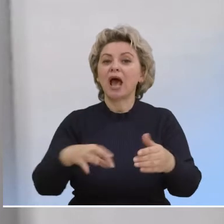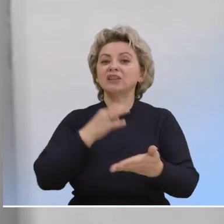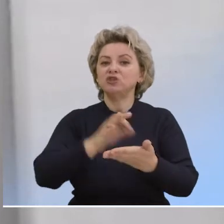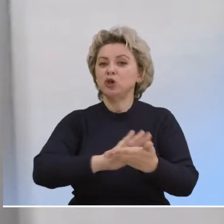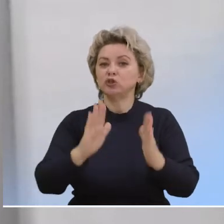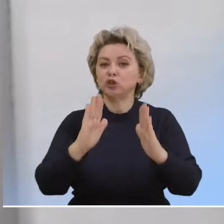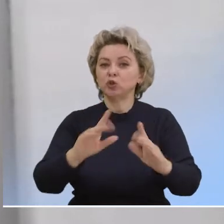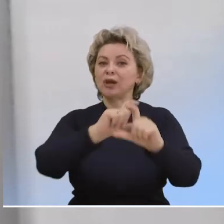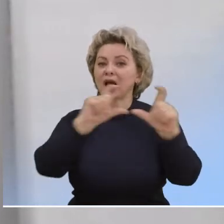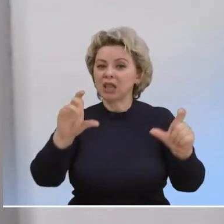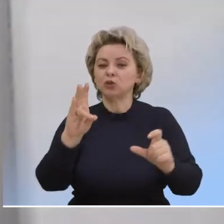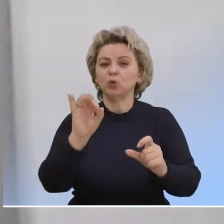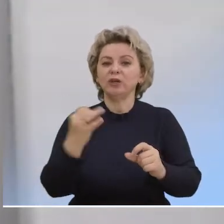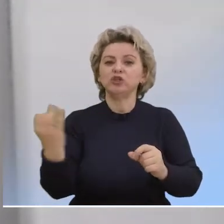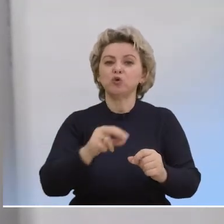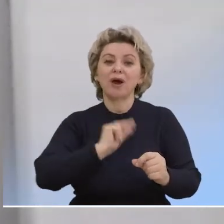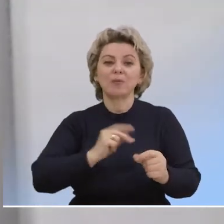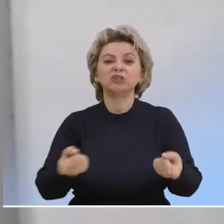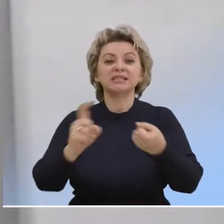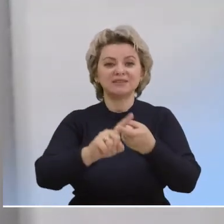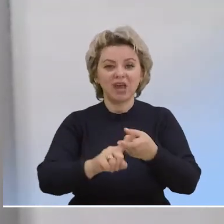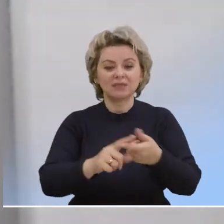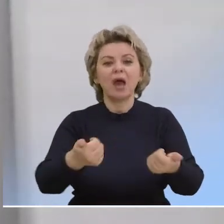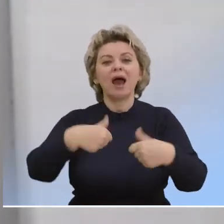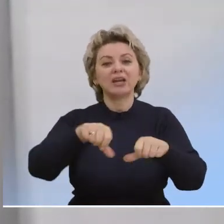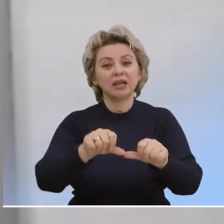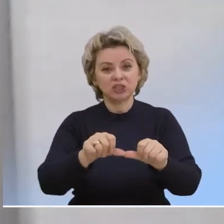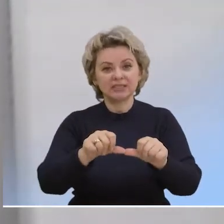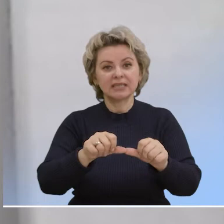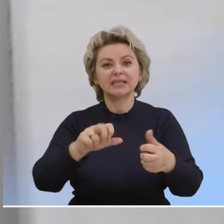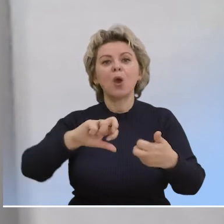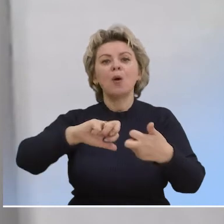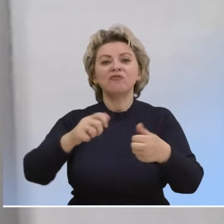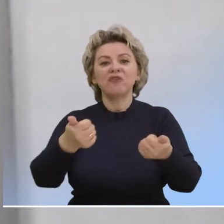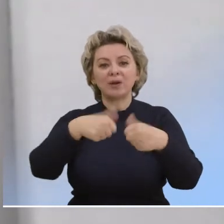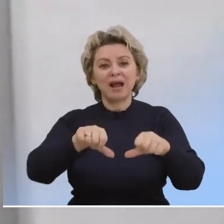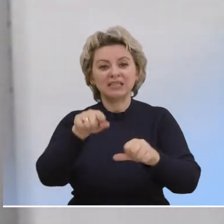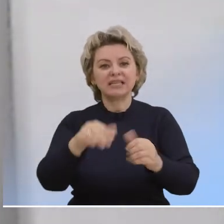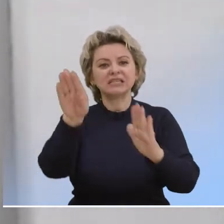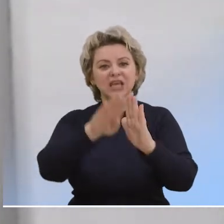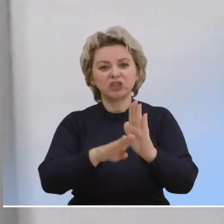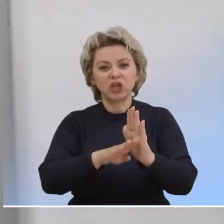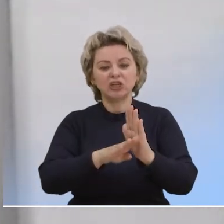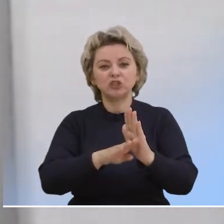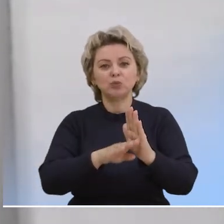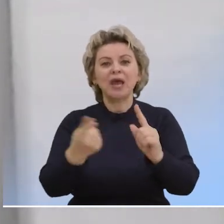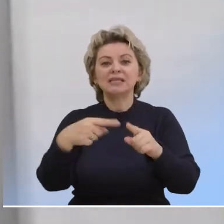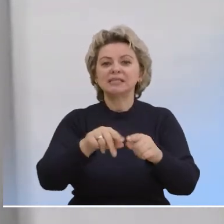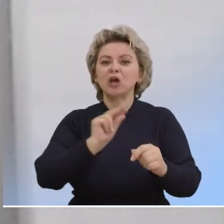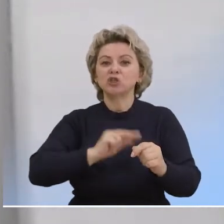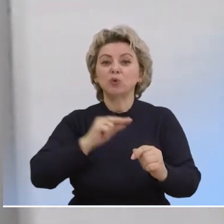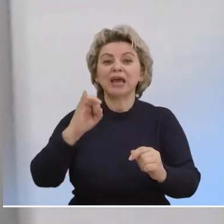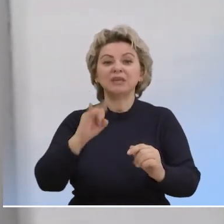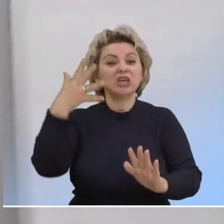только кластер, но еще работа, связанная с формализацией проблем, формализацией задач, работа, связанная с